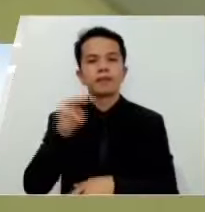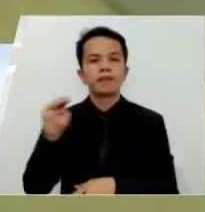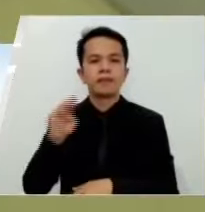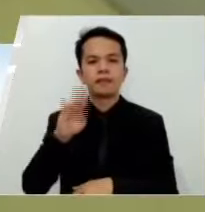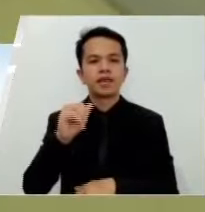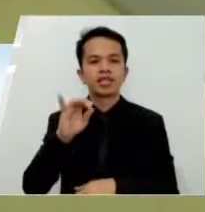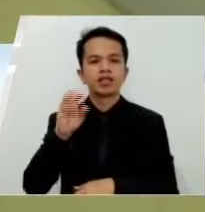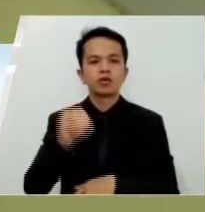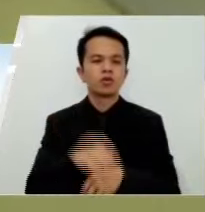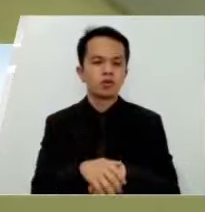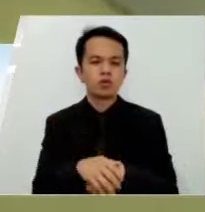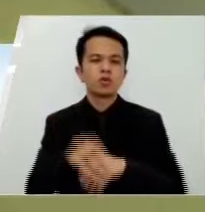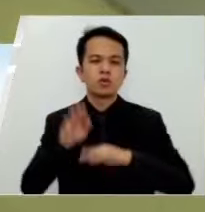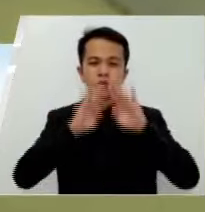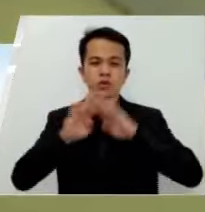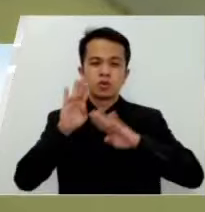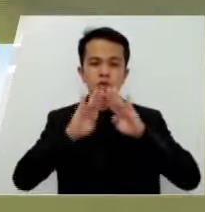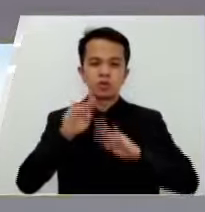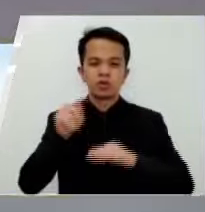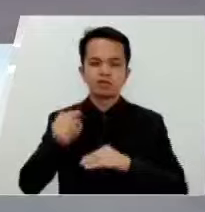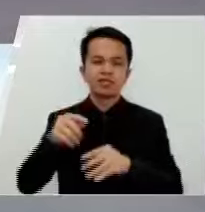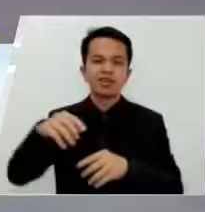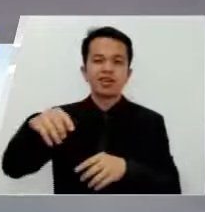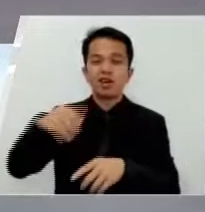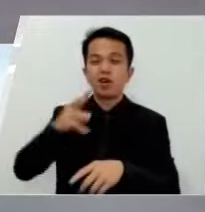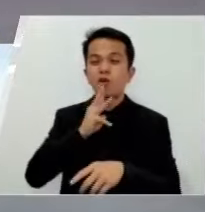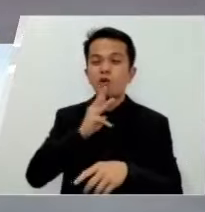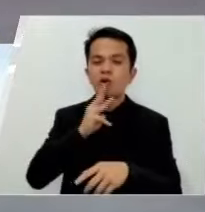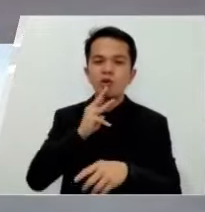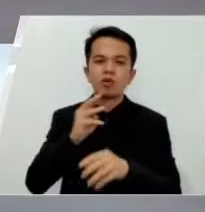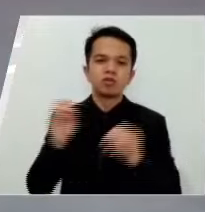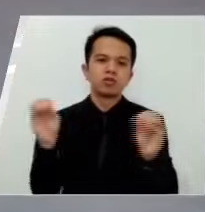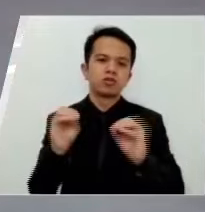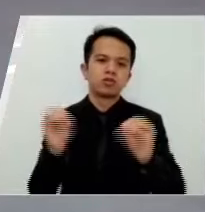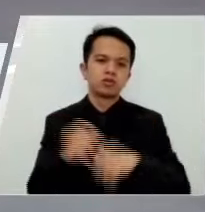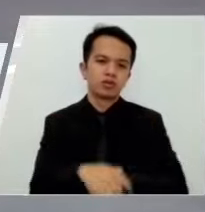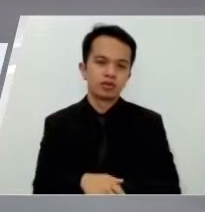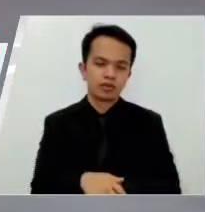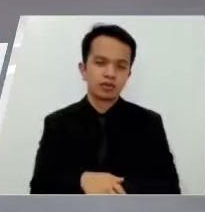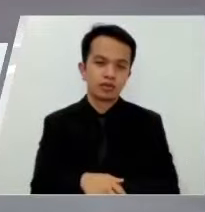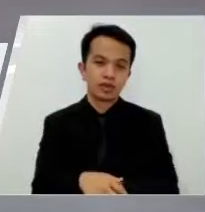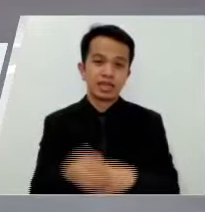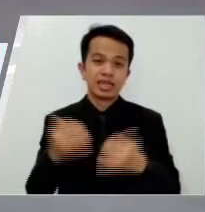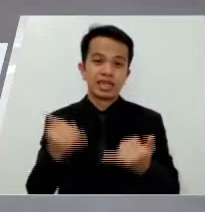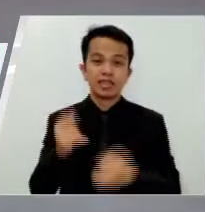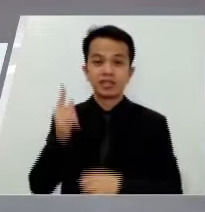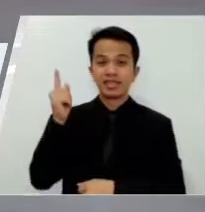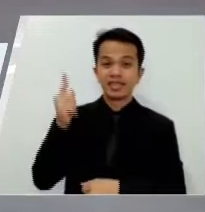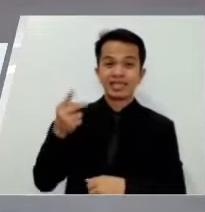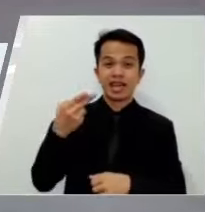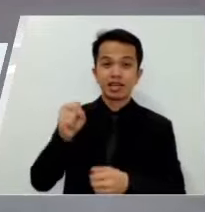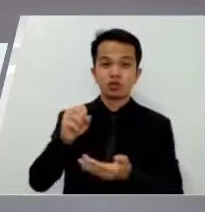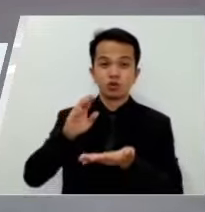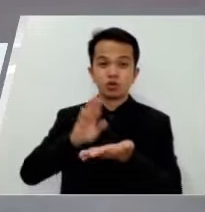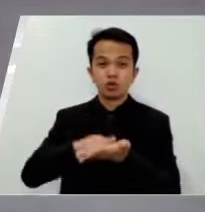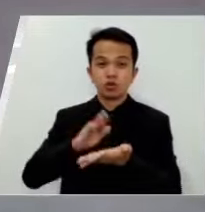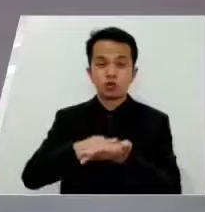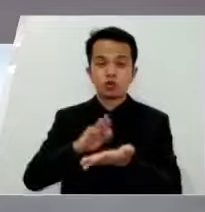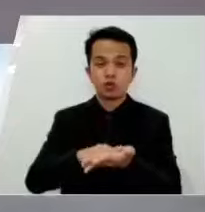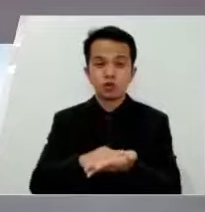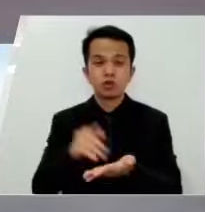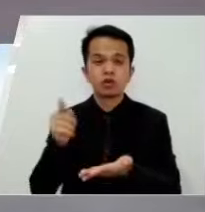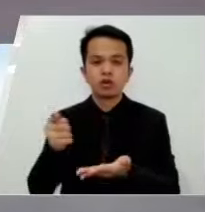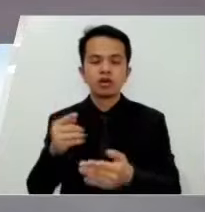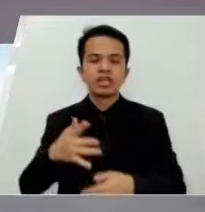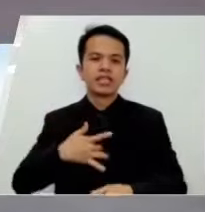ang 2 buwan ng kawalan nila ng tubig. Dito sa President Corazon C. Aquino High School sa Baseco, dama ang init sa